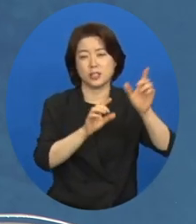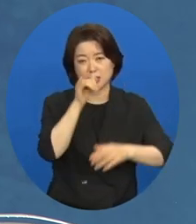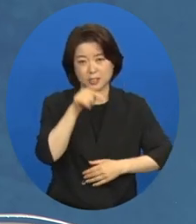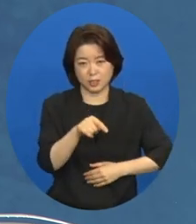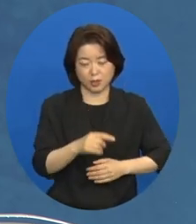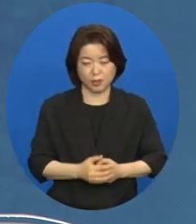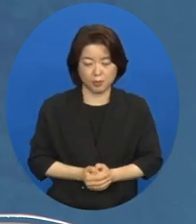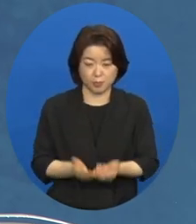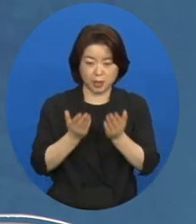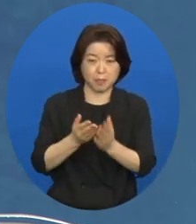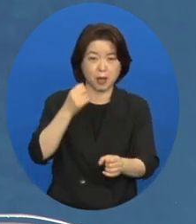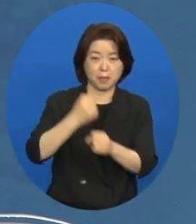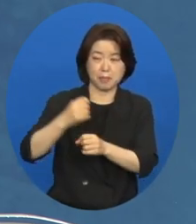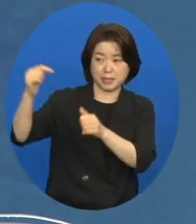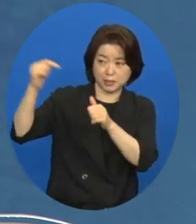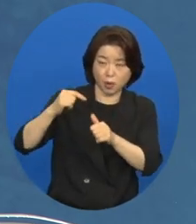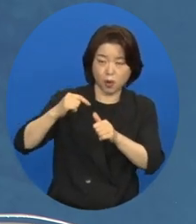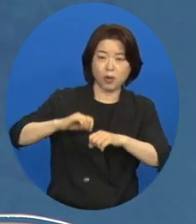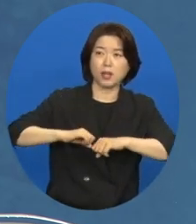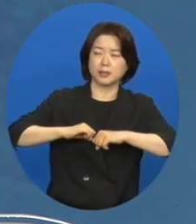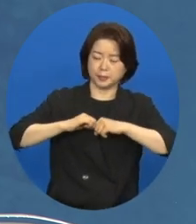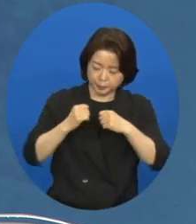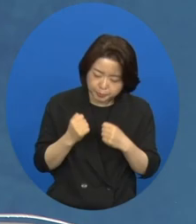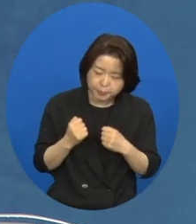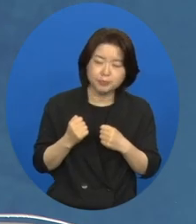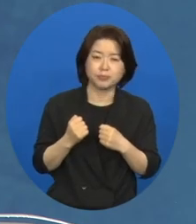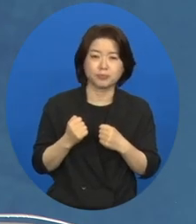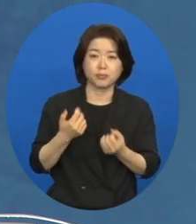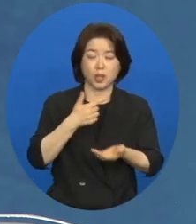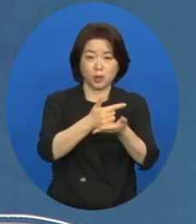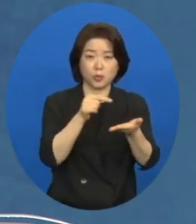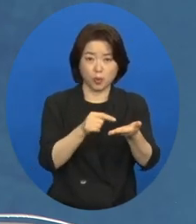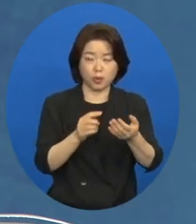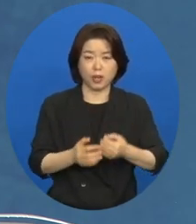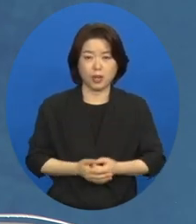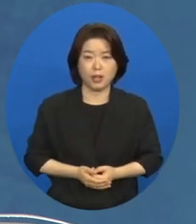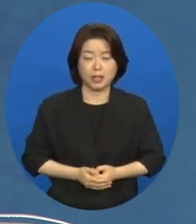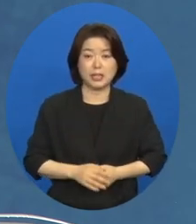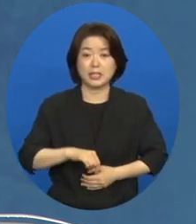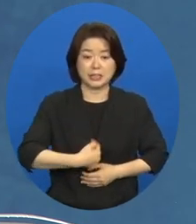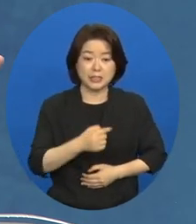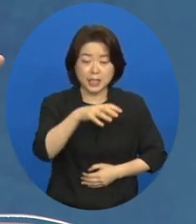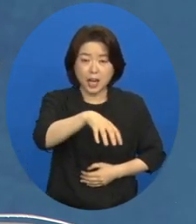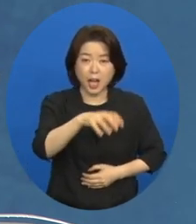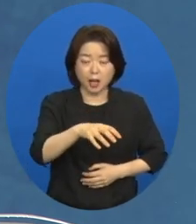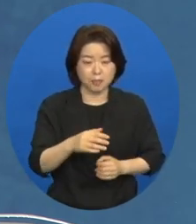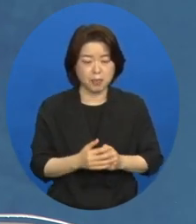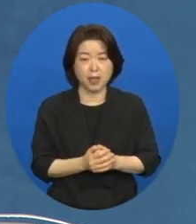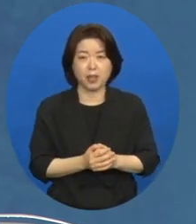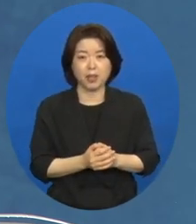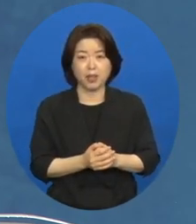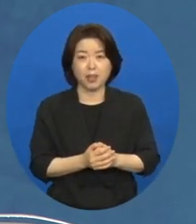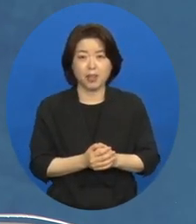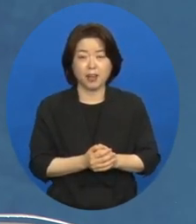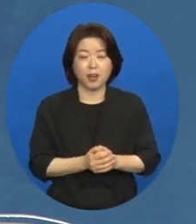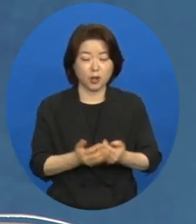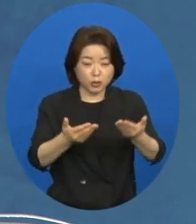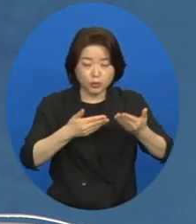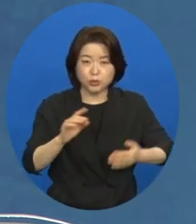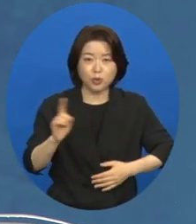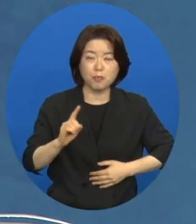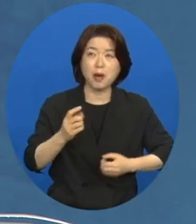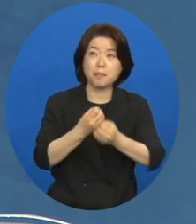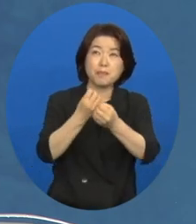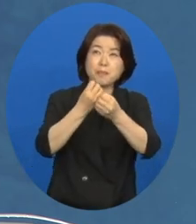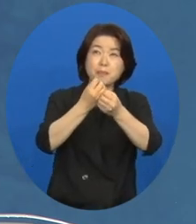방주를 만들라는 말씀에 순종한 그 노아가 그 앞에 놓여있던 게 어떤 화창한 날, 사람들의